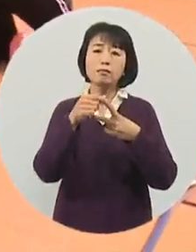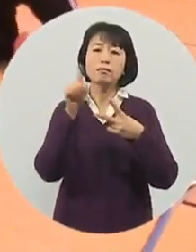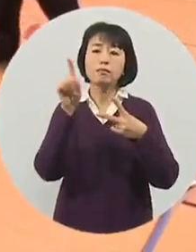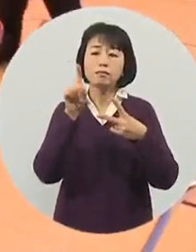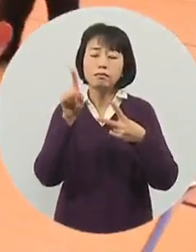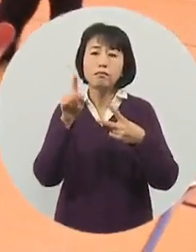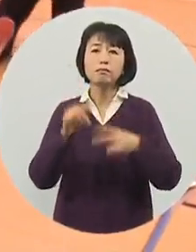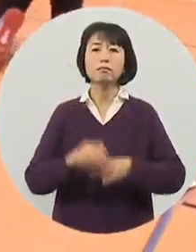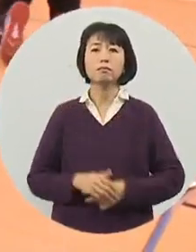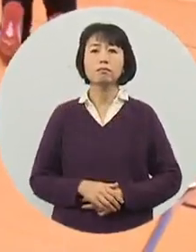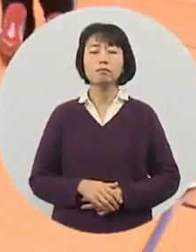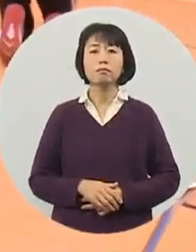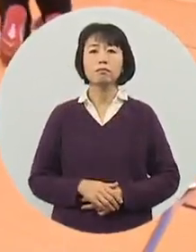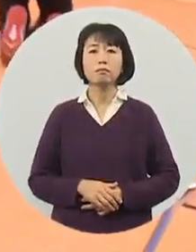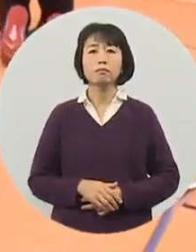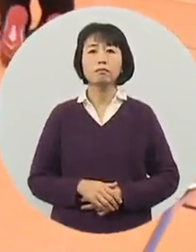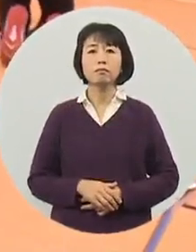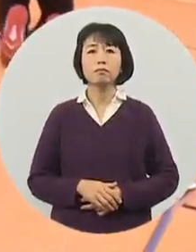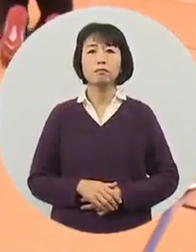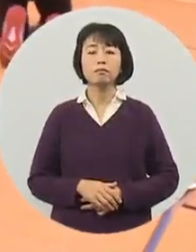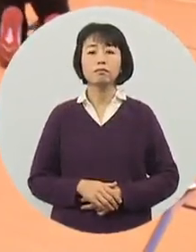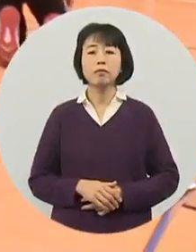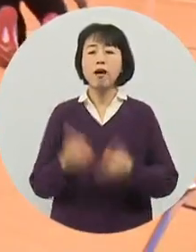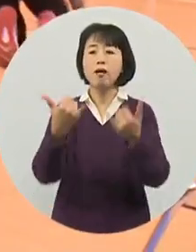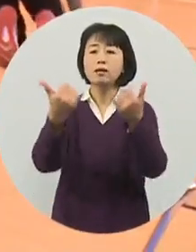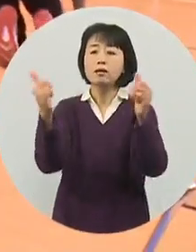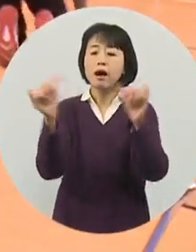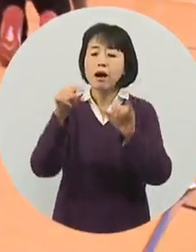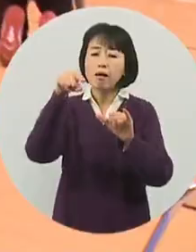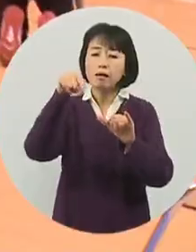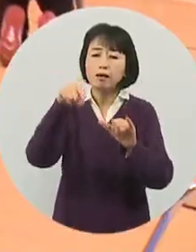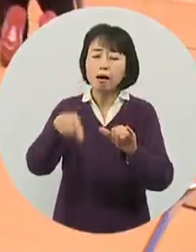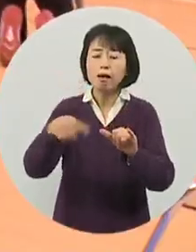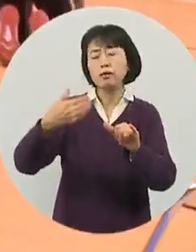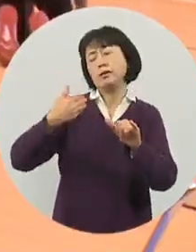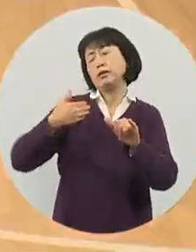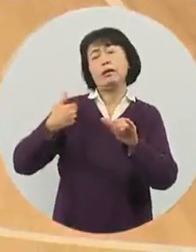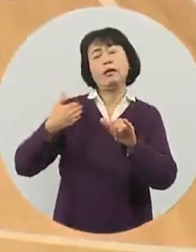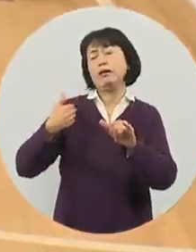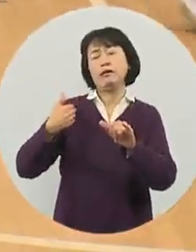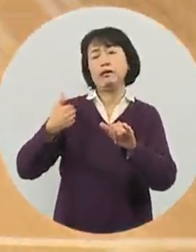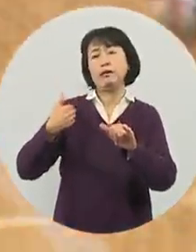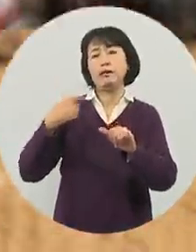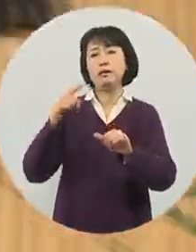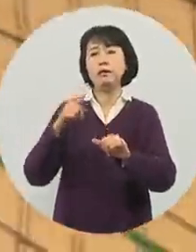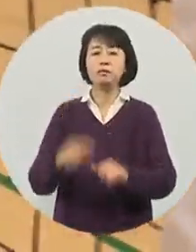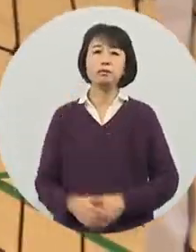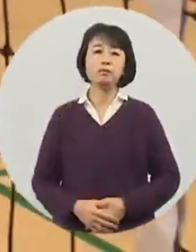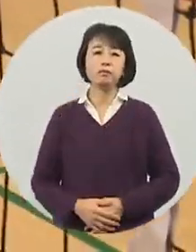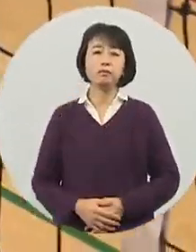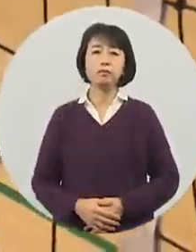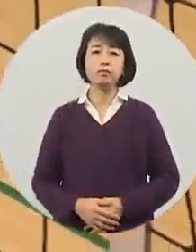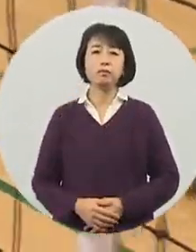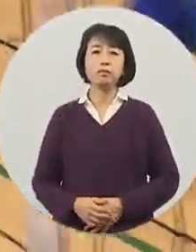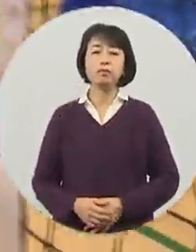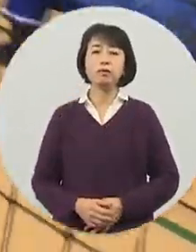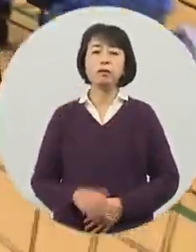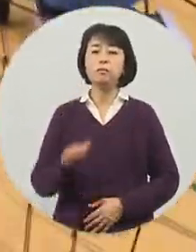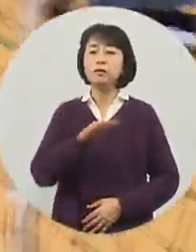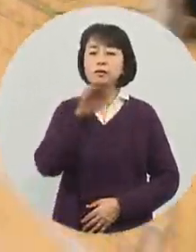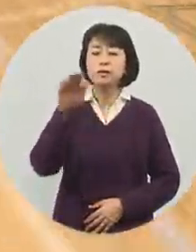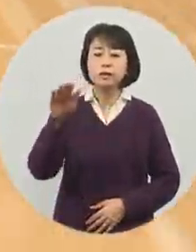ていることはね、なかなか知られてないということですね。だから知られてないんで、どこ